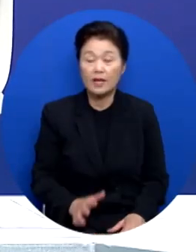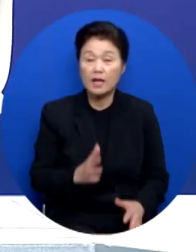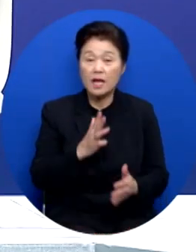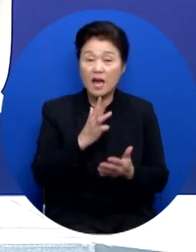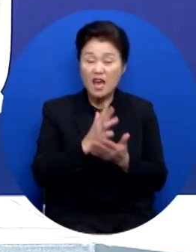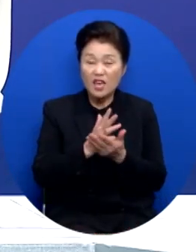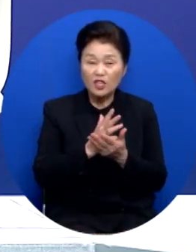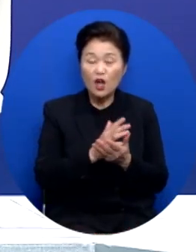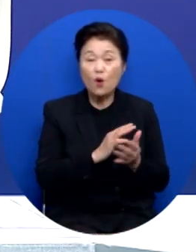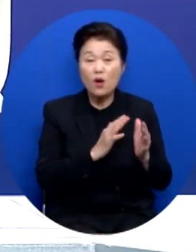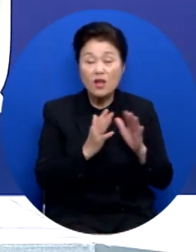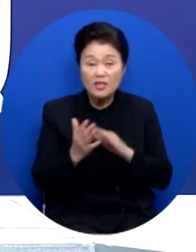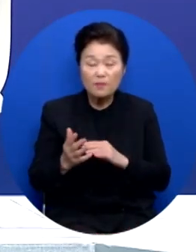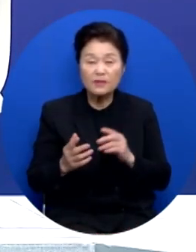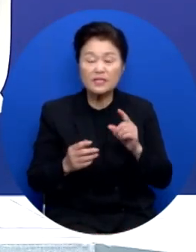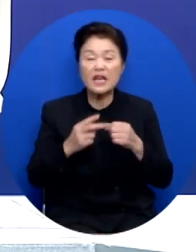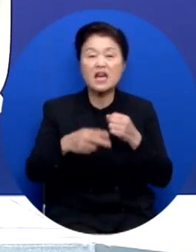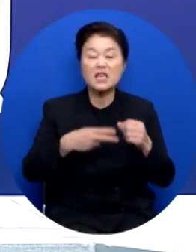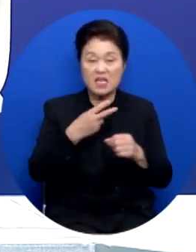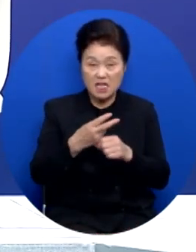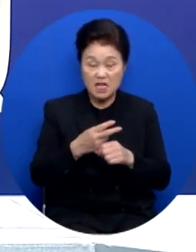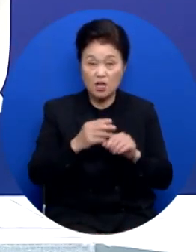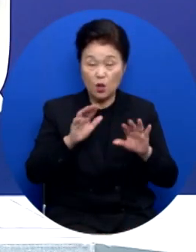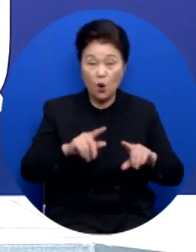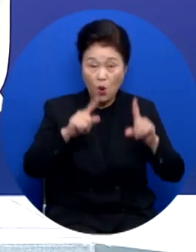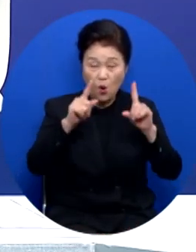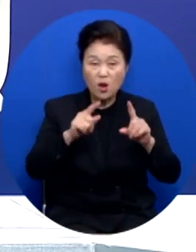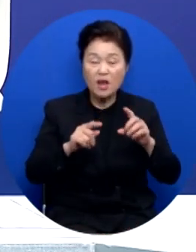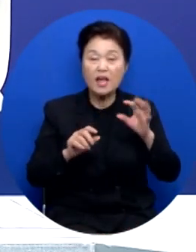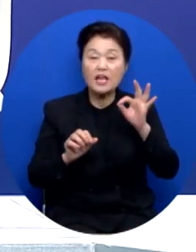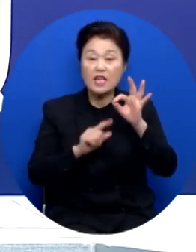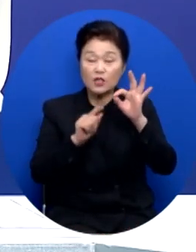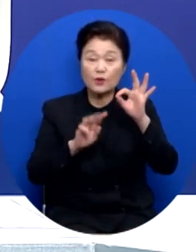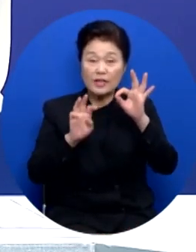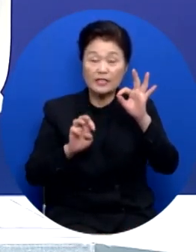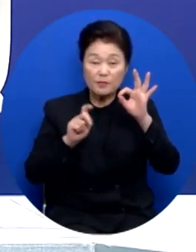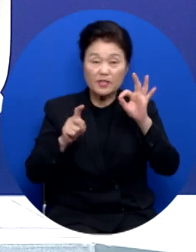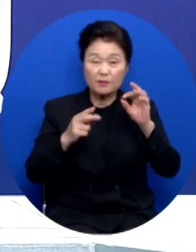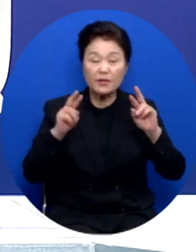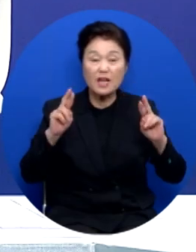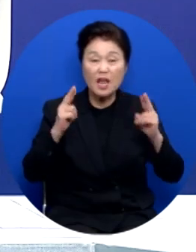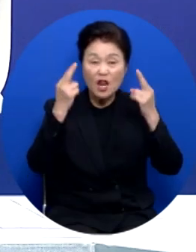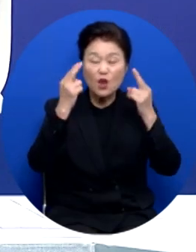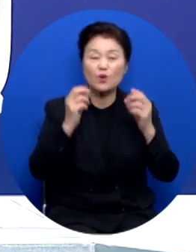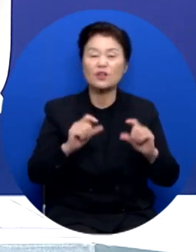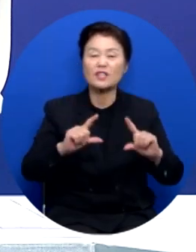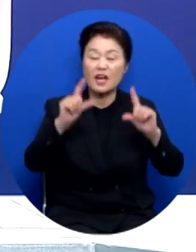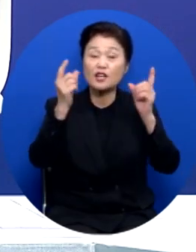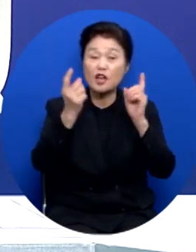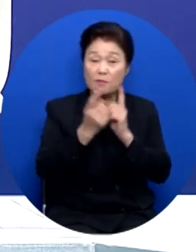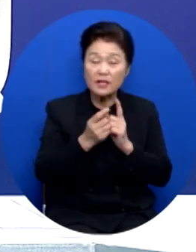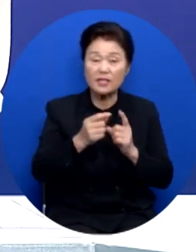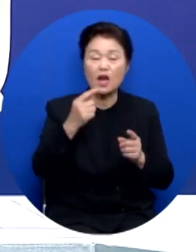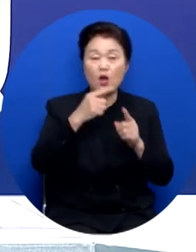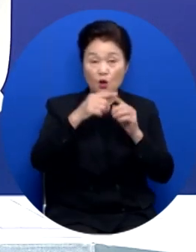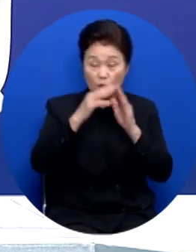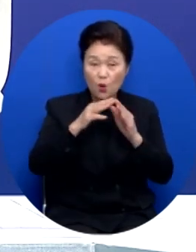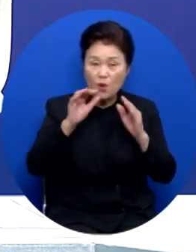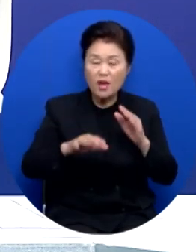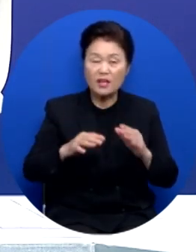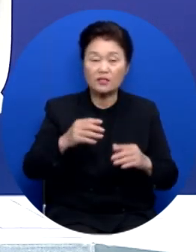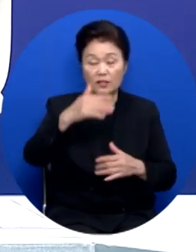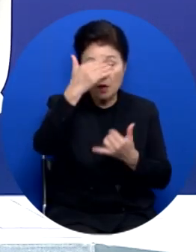이태원 참사 2주기인 올해 할로윈 대위를 맞아 거룩한 문화를 위한 움직임 가운데 지역 교회에서도 다음 세대에게